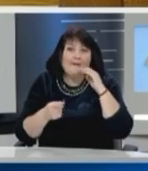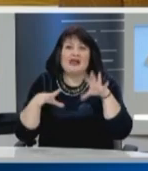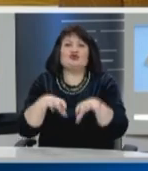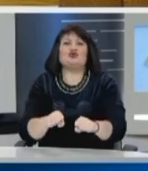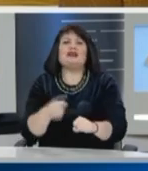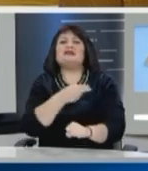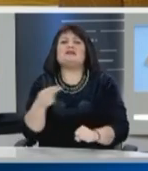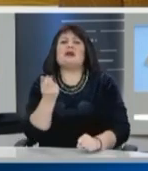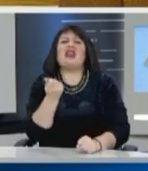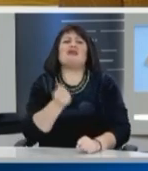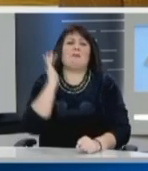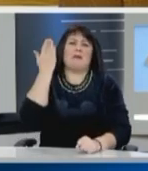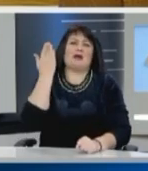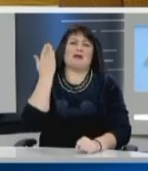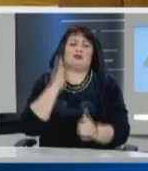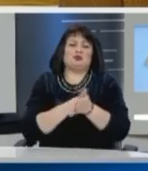εξουσία και αυτό είναι.